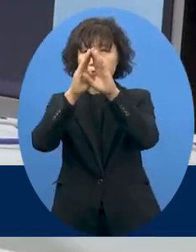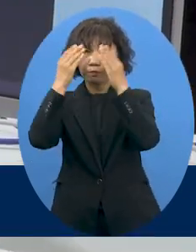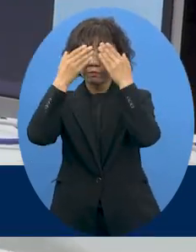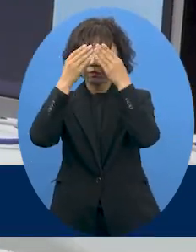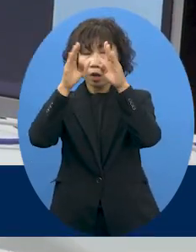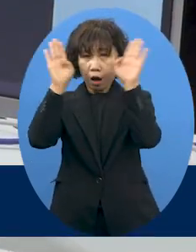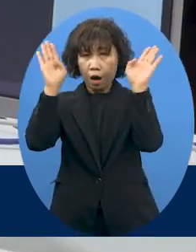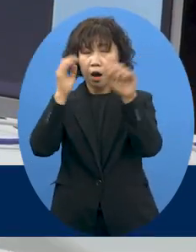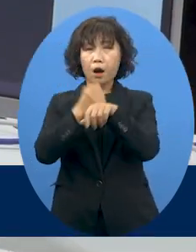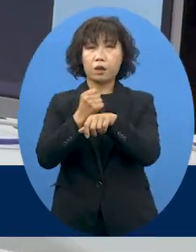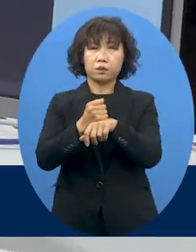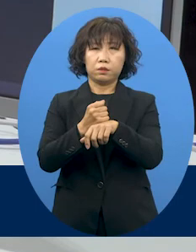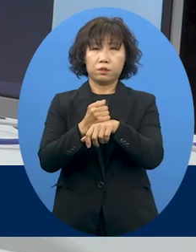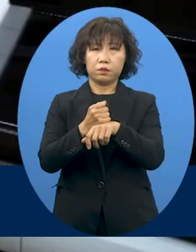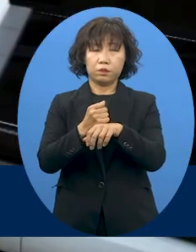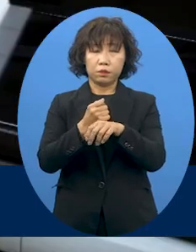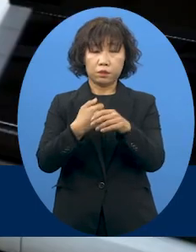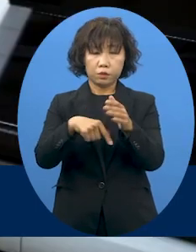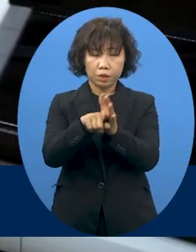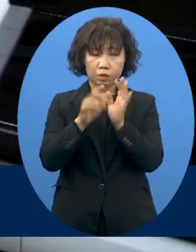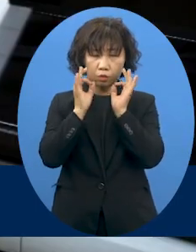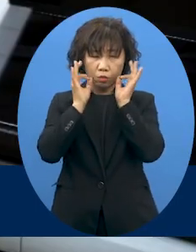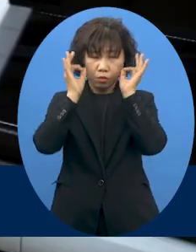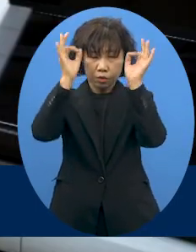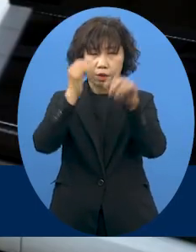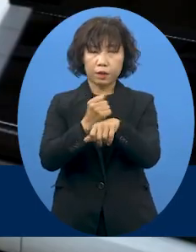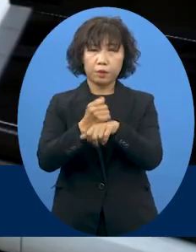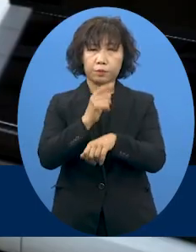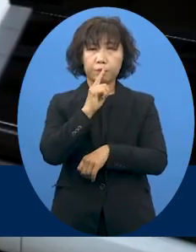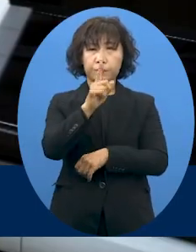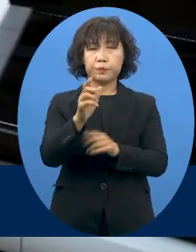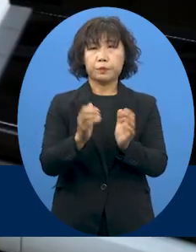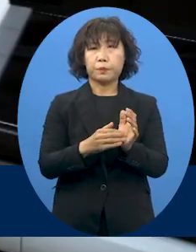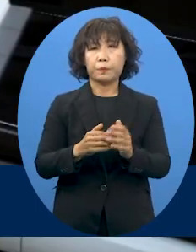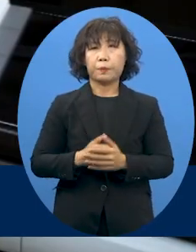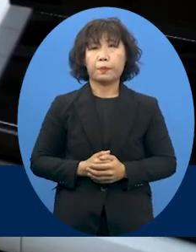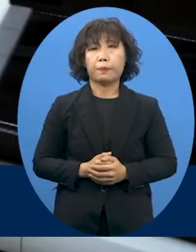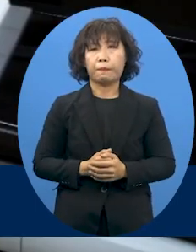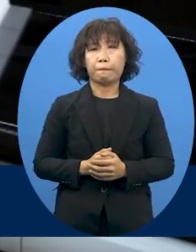여는 평생학습도시 조성을 위해 더욱 노력하겠다 고 밝혔습니다